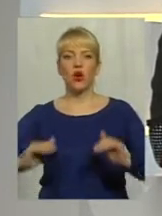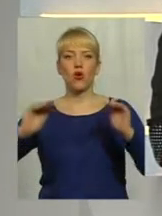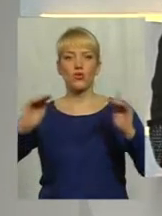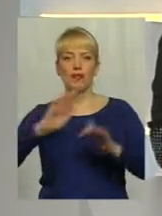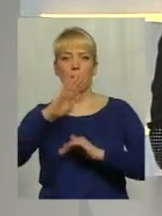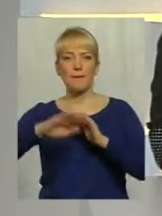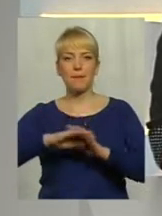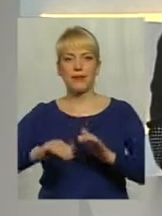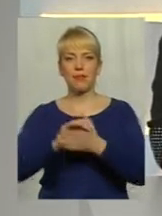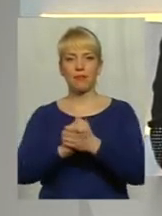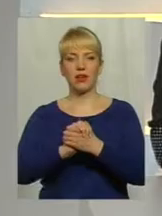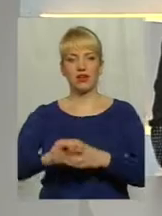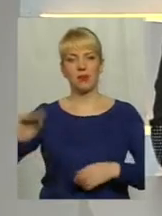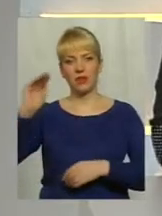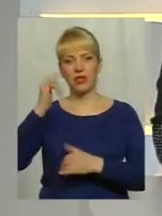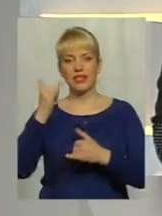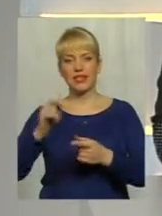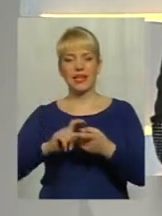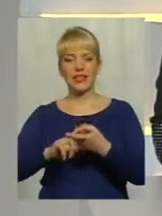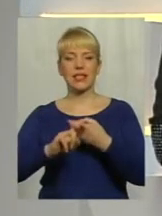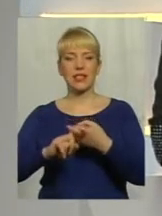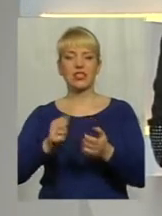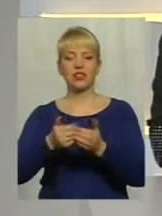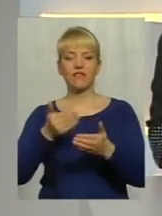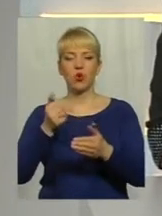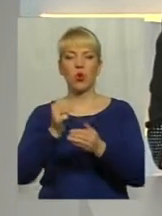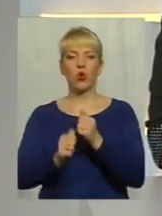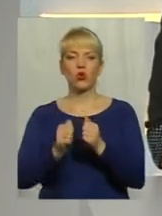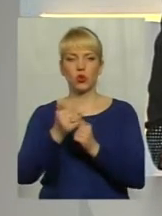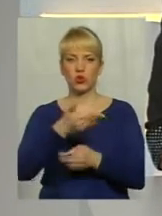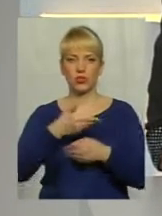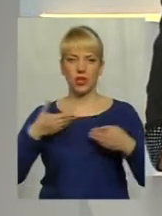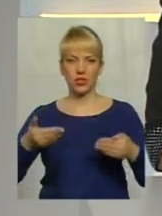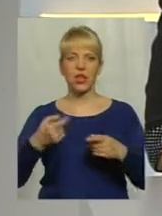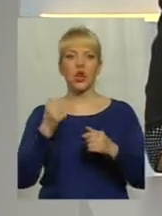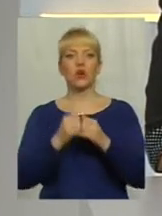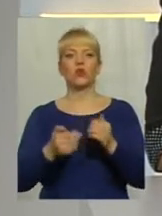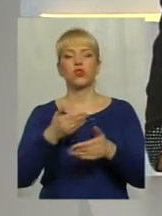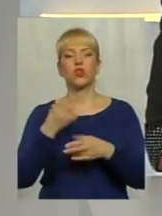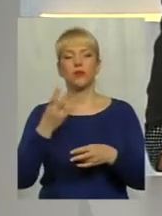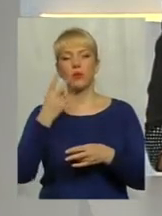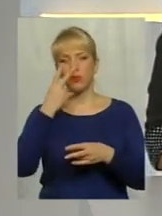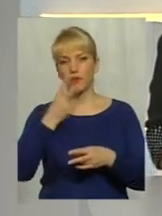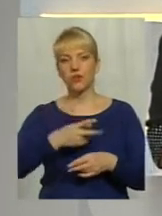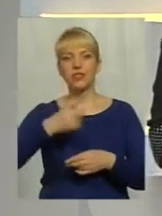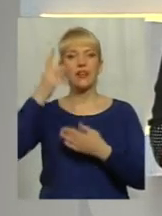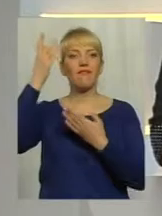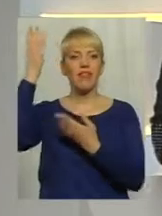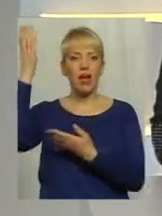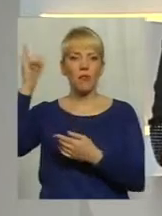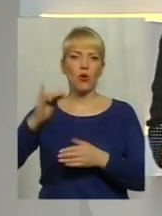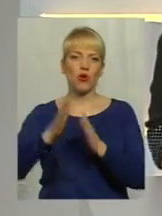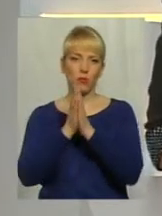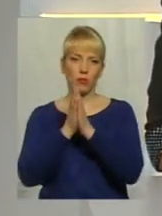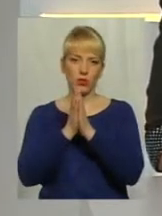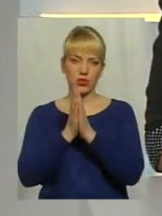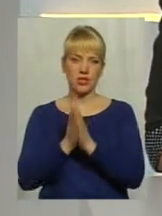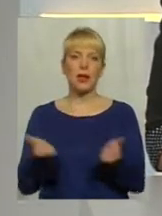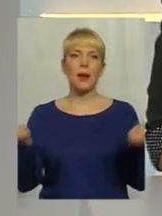небом, зараз залежить це від кожного з нас. Кожен з нас має подивитися в небо і попросити того